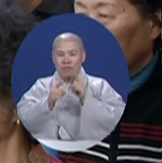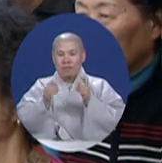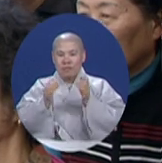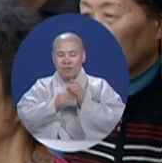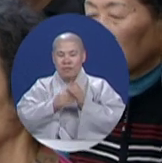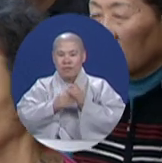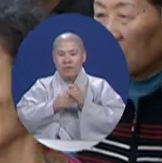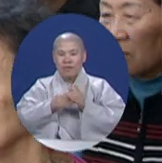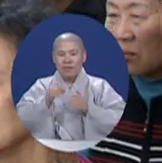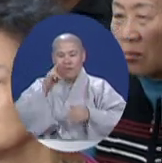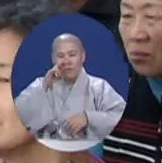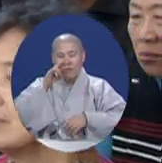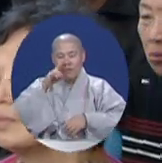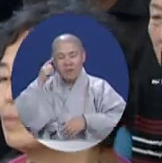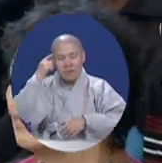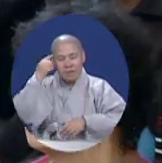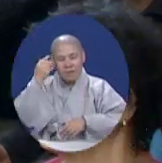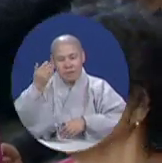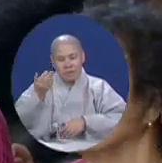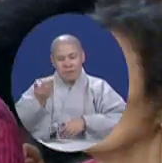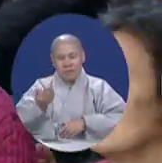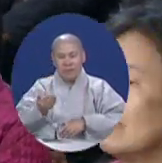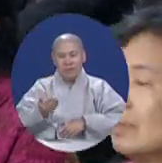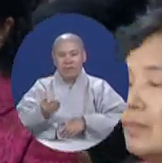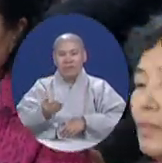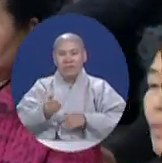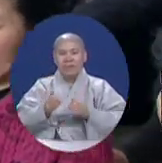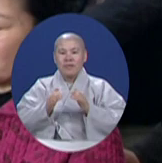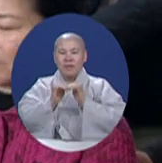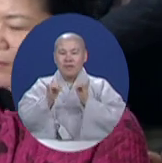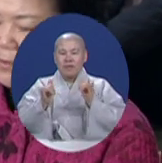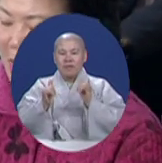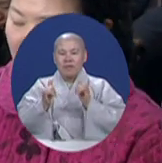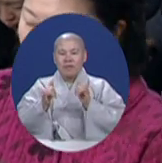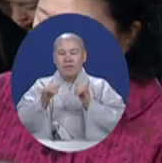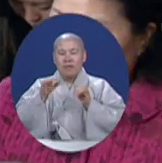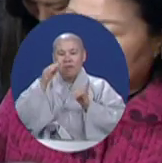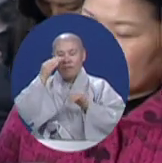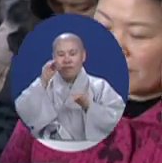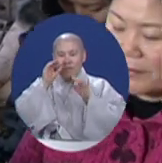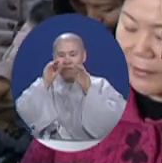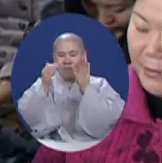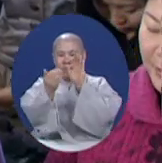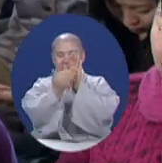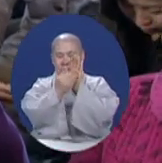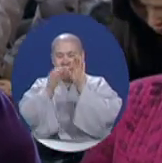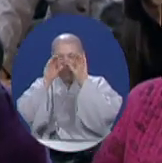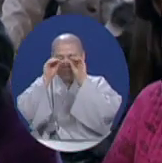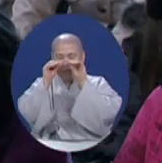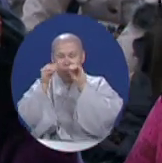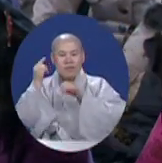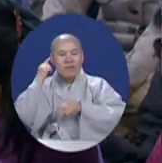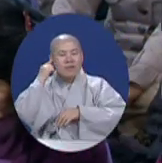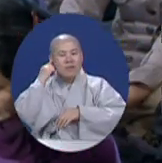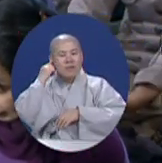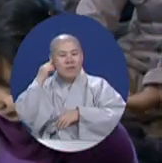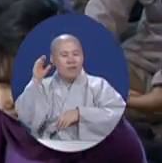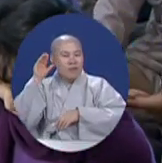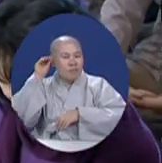그래서 여쭤봤습니다. 대중의 눈을 어떻게 막고 대중의 길을